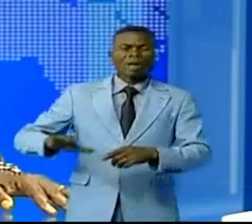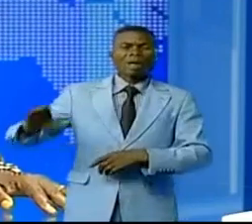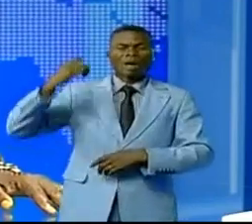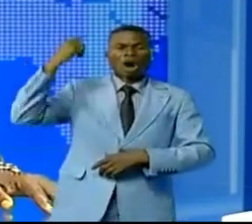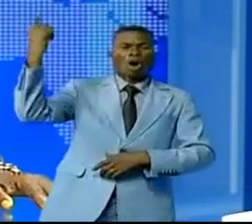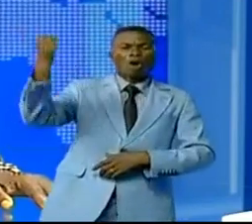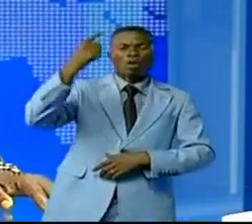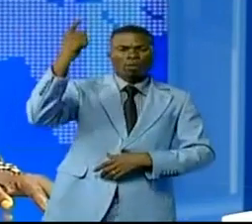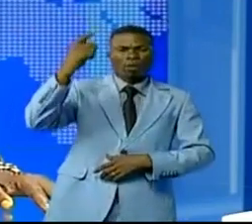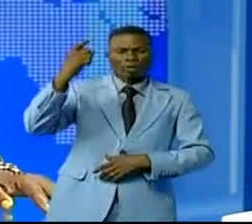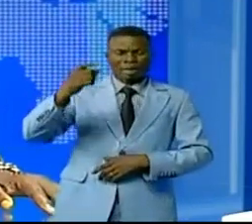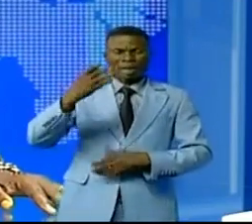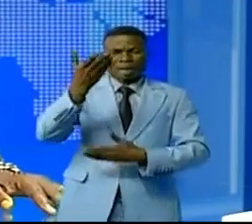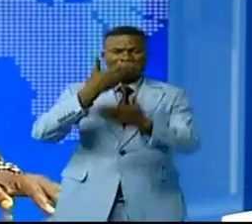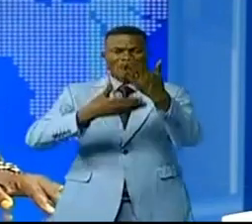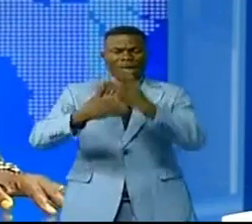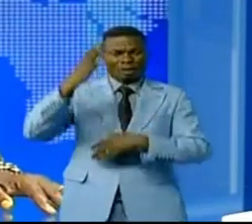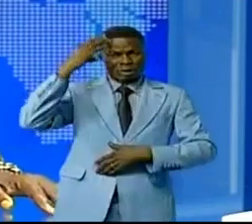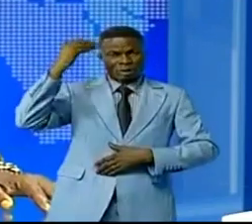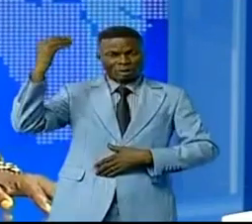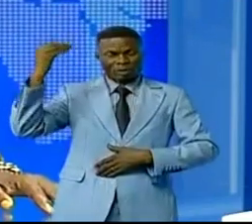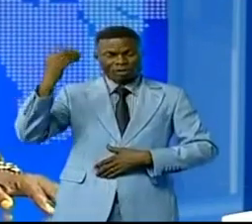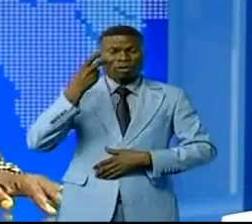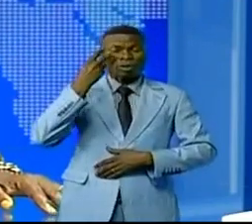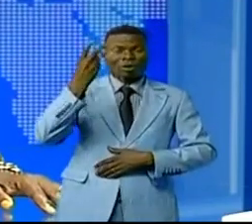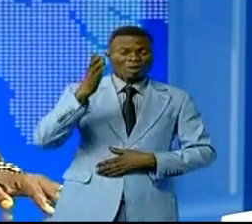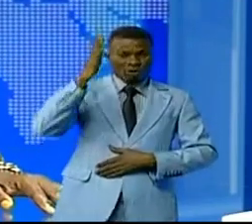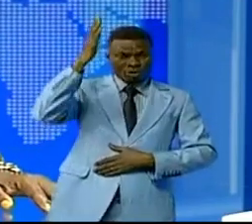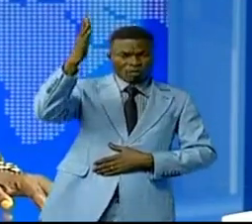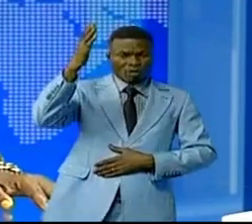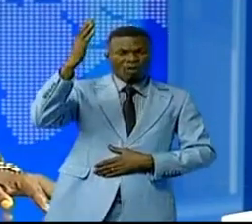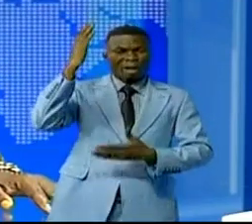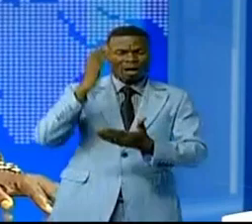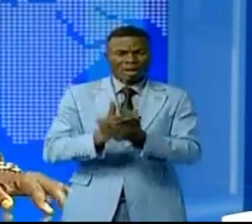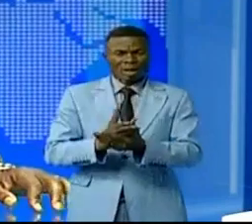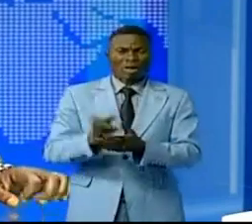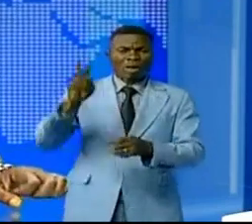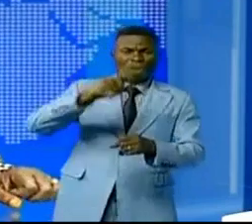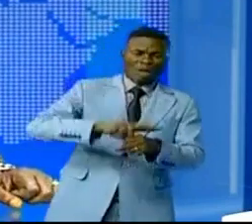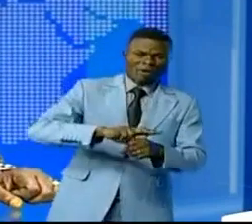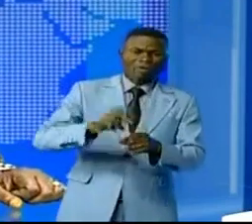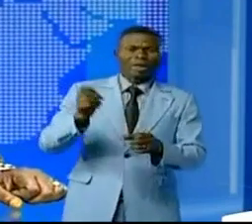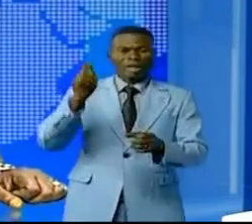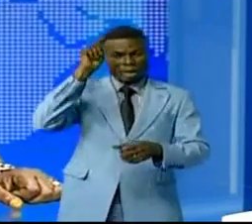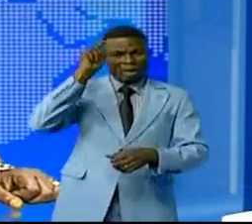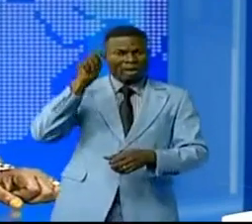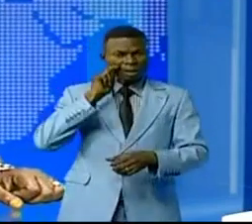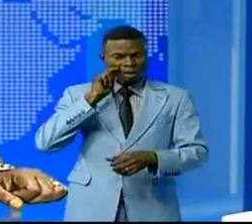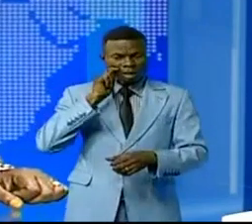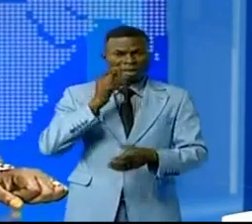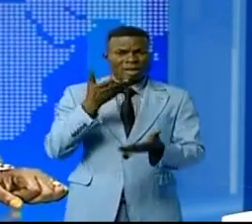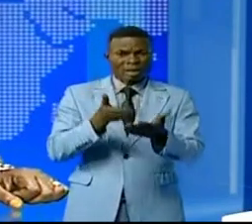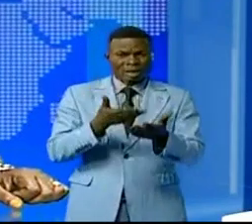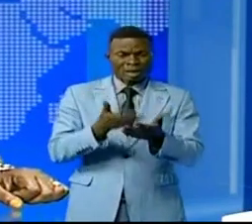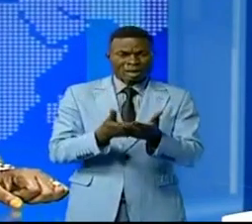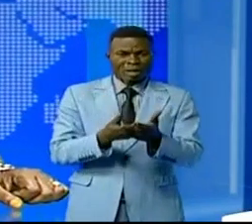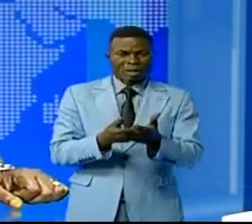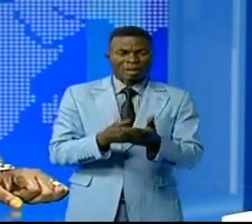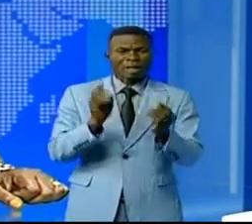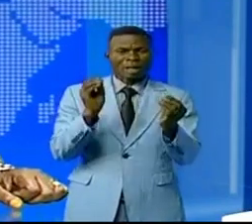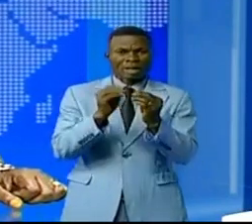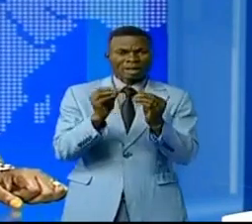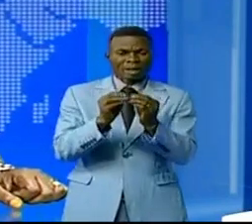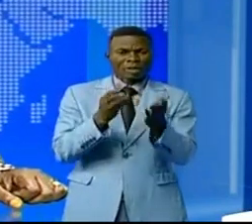monde, des échanges et perspectives dans la lutte contre les violences sexuelles ont fait l'objet de cette